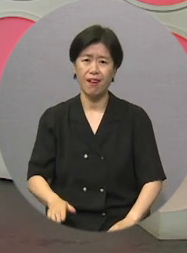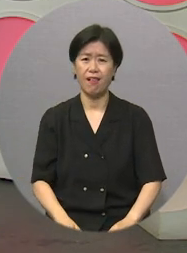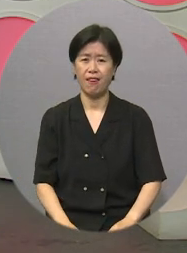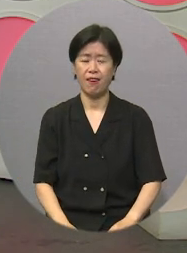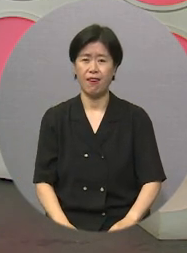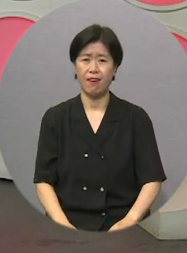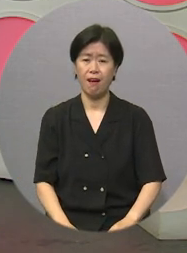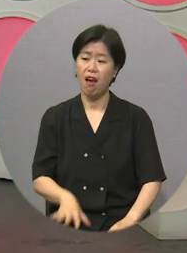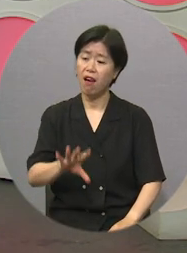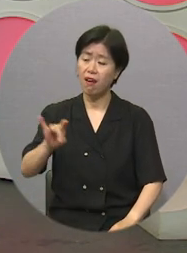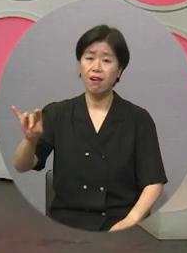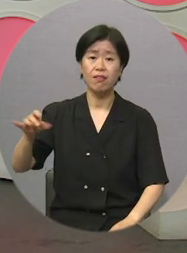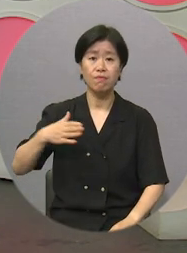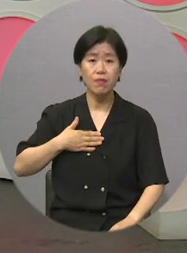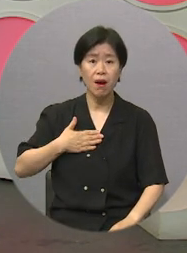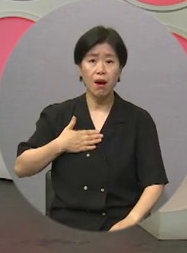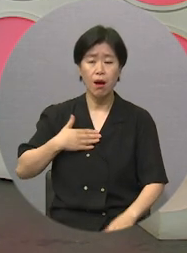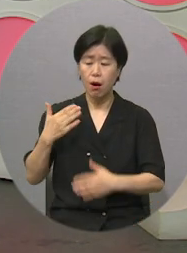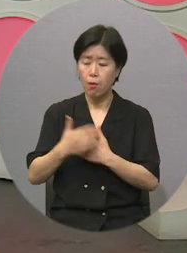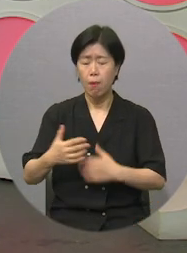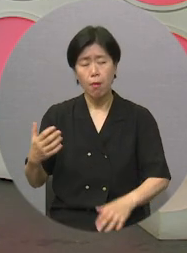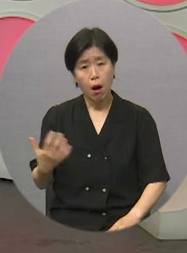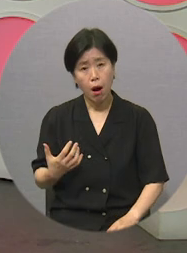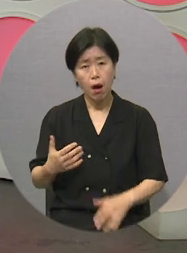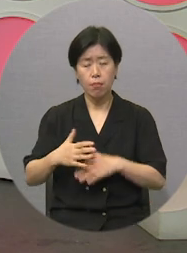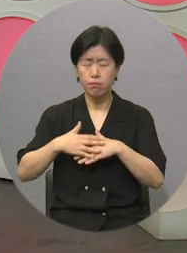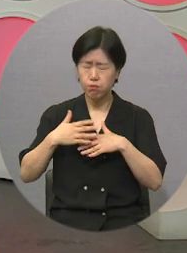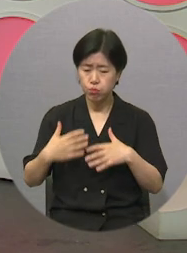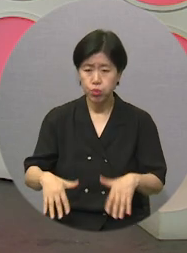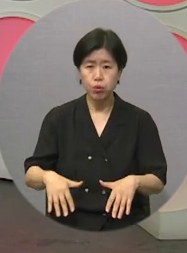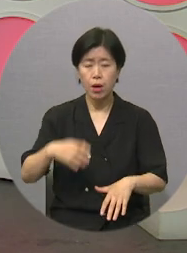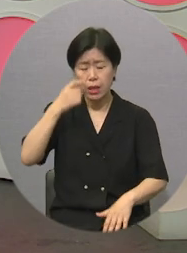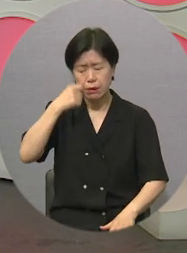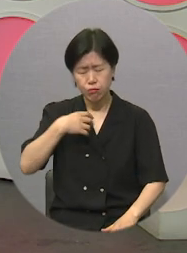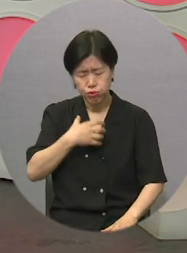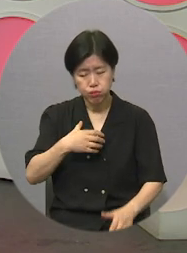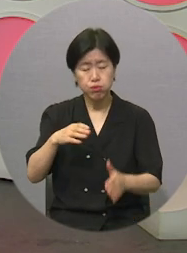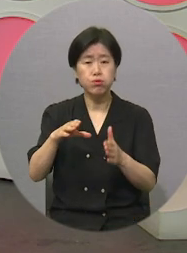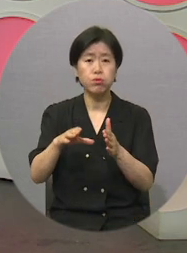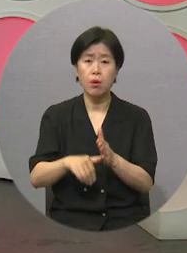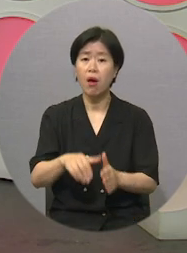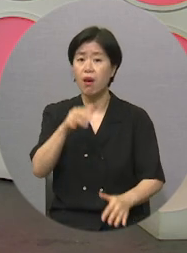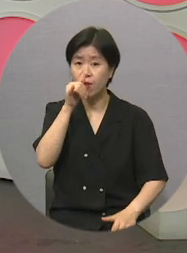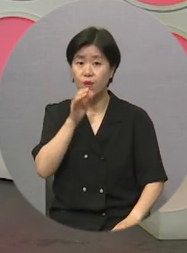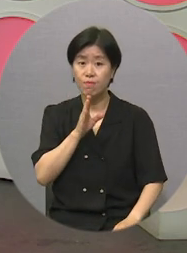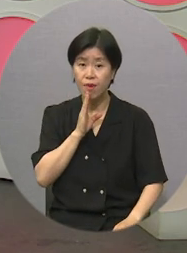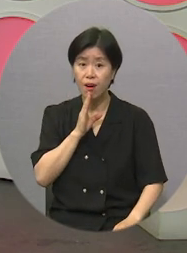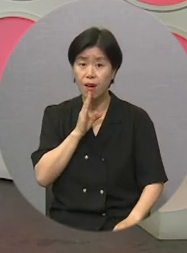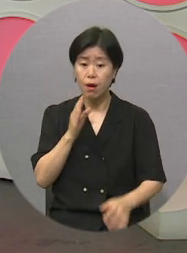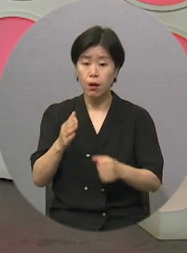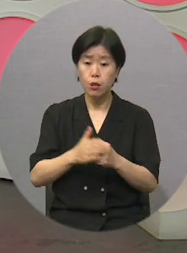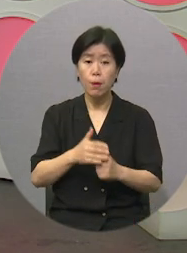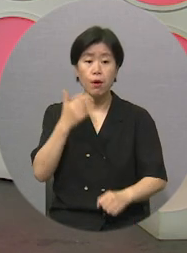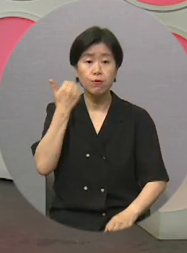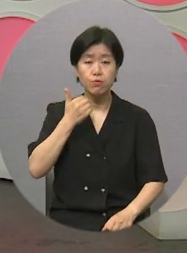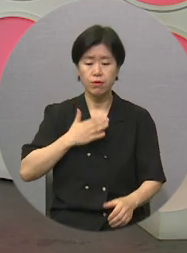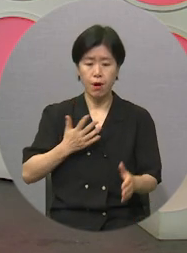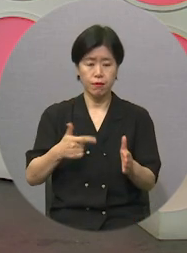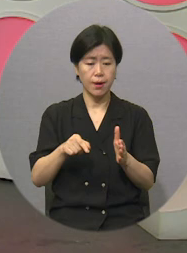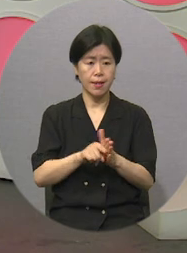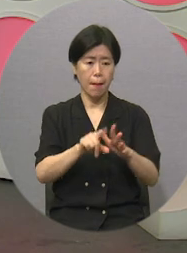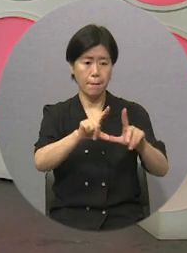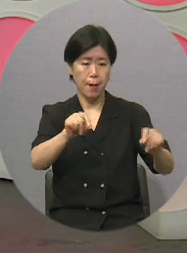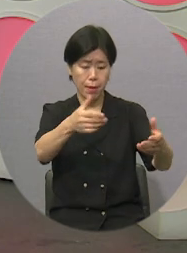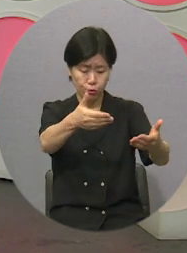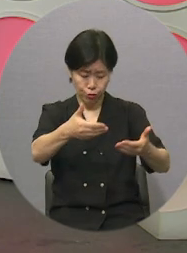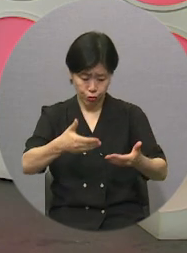하지만 때로는 저도 아플 때, 피곤할 때, 슬프고 지칠 때가 있어서 다른 사람이 정성 들여